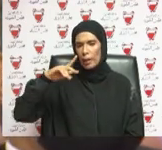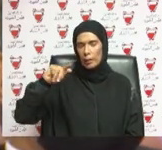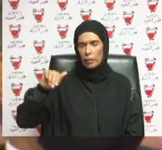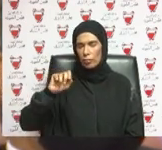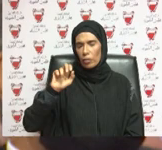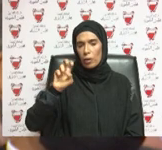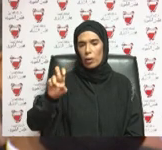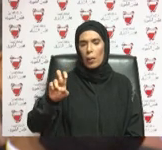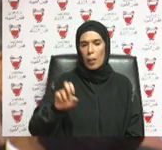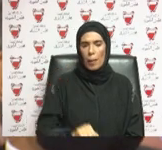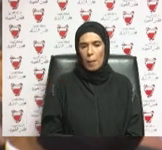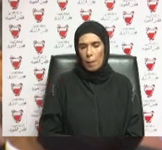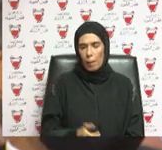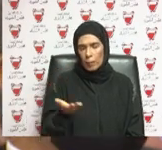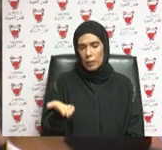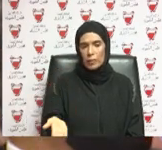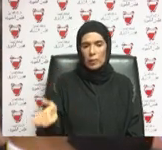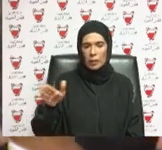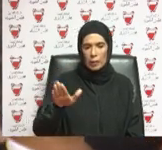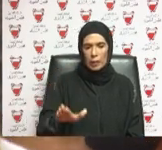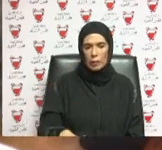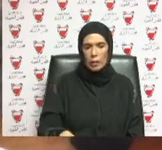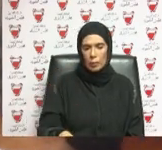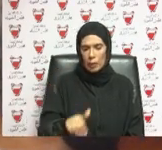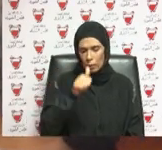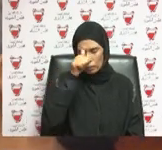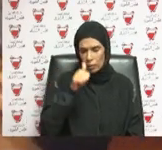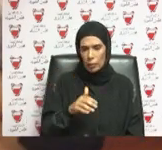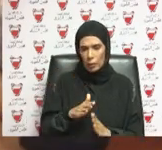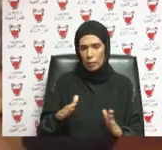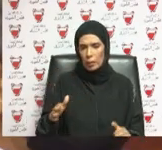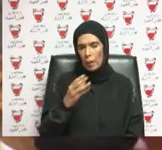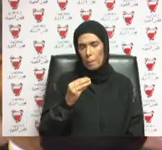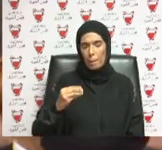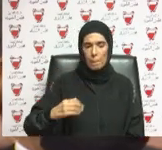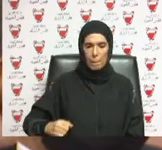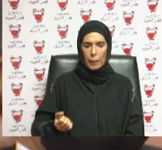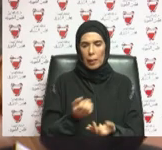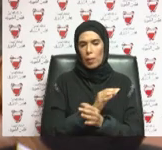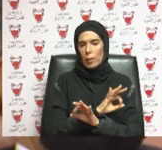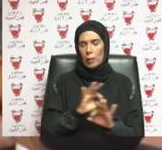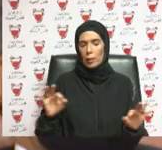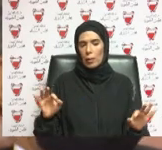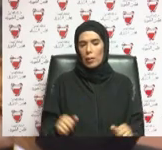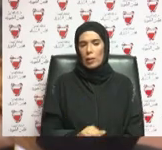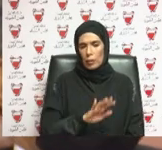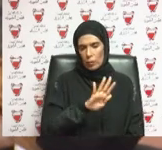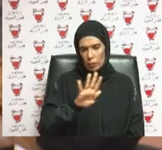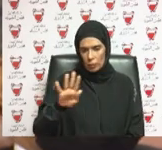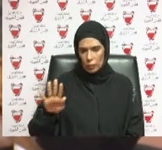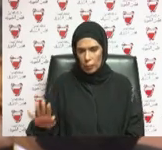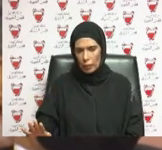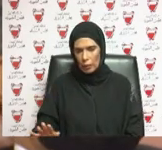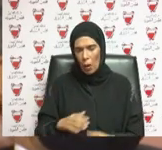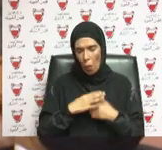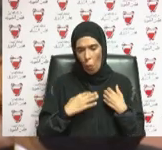الرئيس، لقد كان لرحيل سمو الأمير الحزن الكبير على أبناء البحرين كافة، فالشعب يكن كل